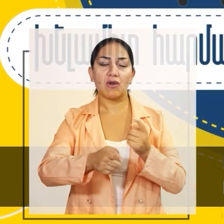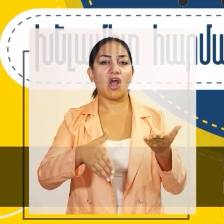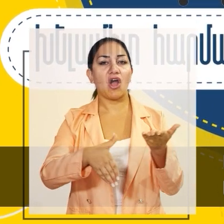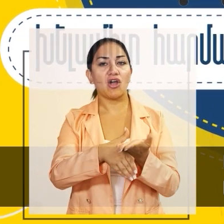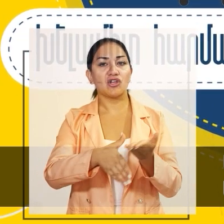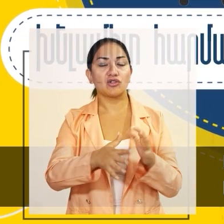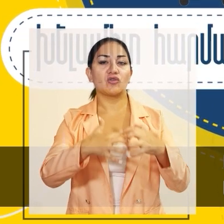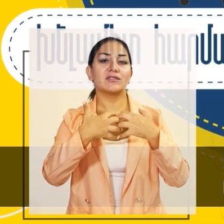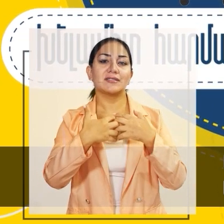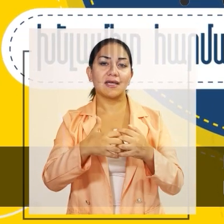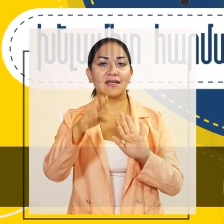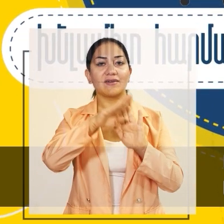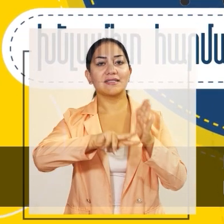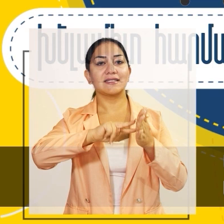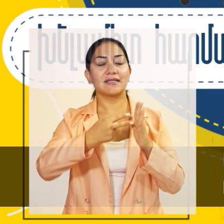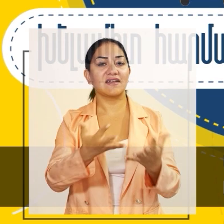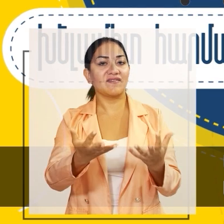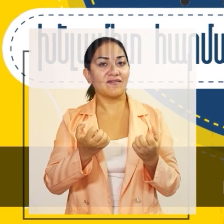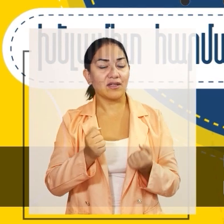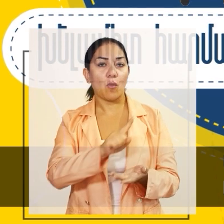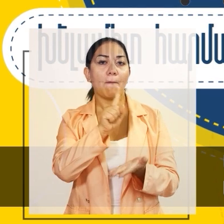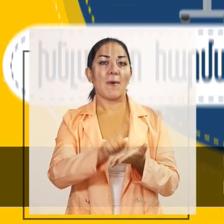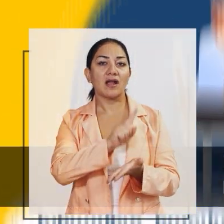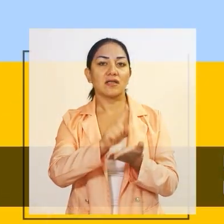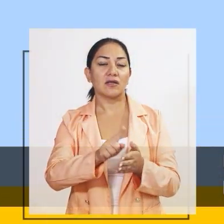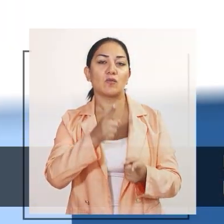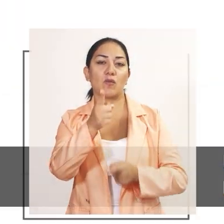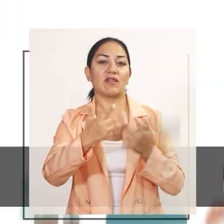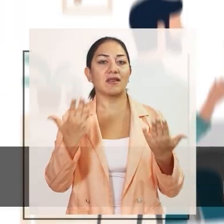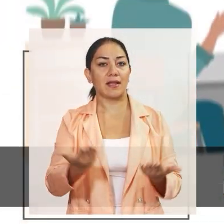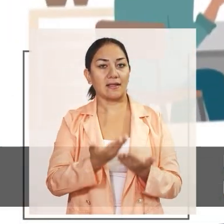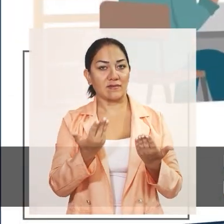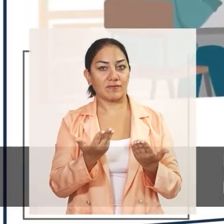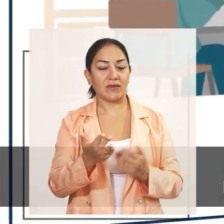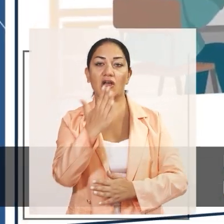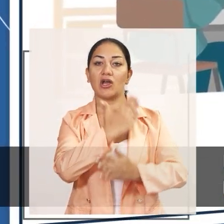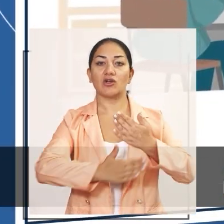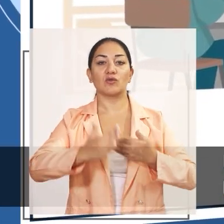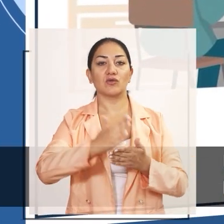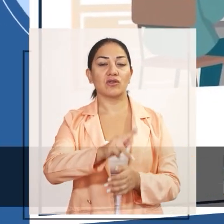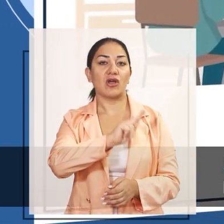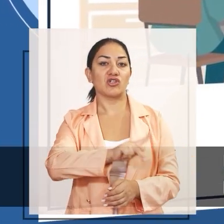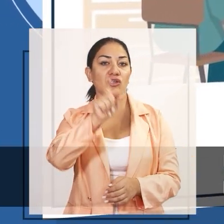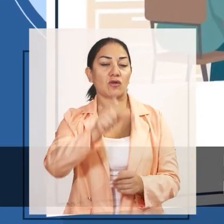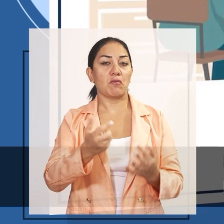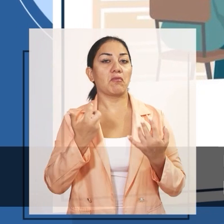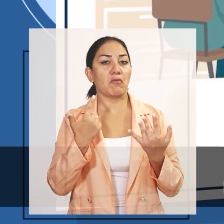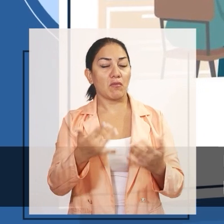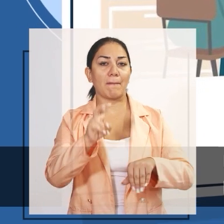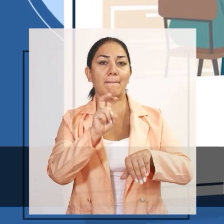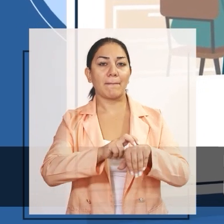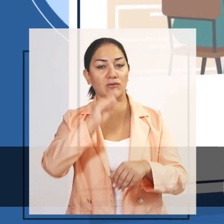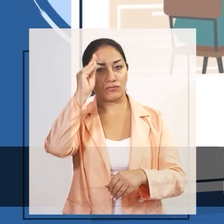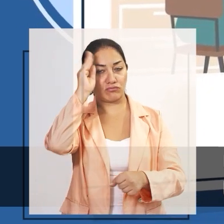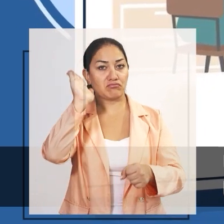եւ ծրագրեր ձեռք բերելը, պարտականությունները վերանայելը։ Հաշմանդամություն ունեցող աշխատողի պահանջով բժշկական